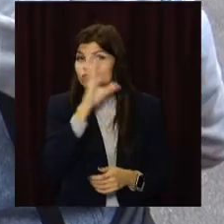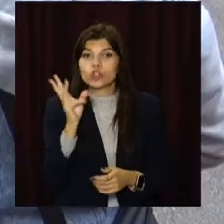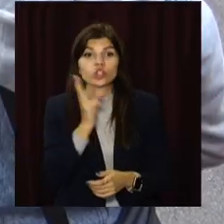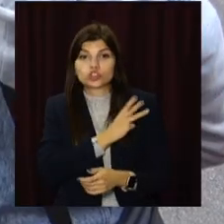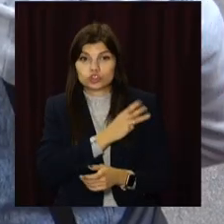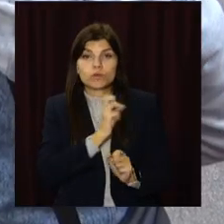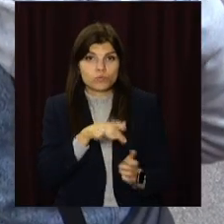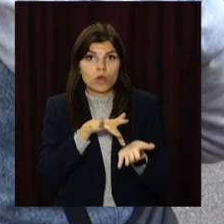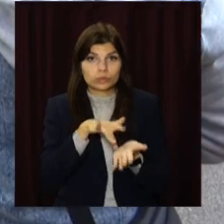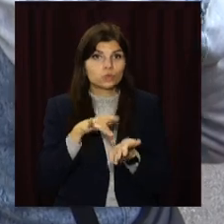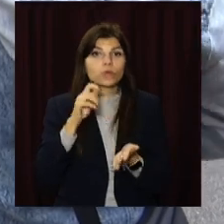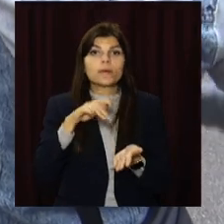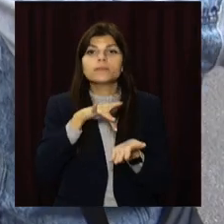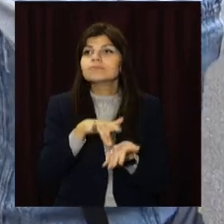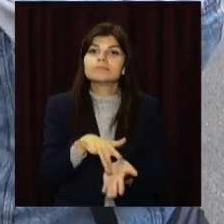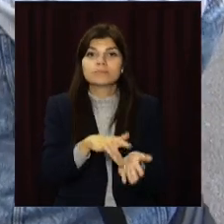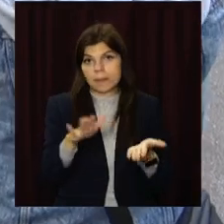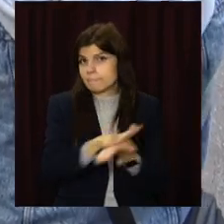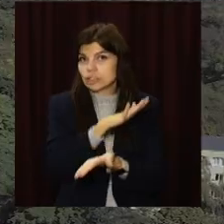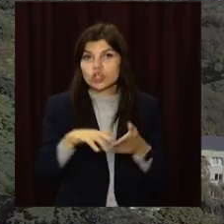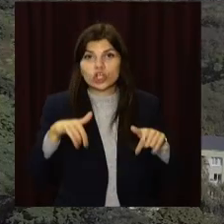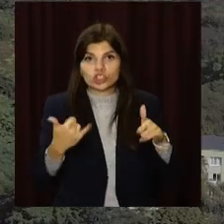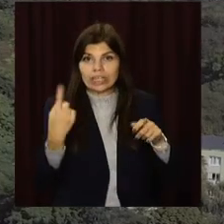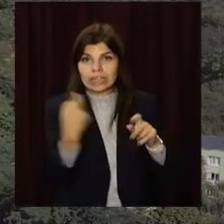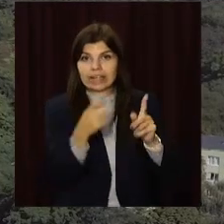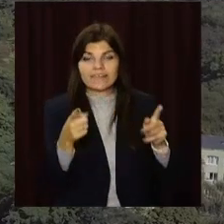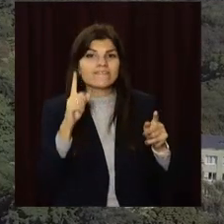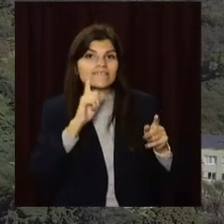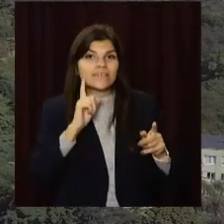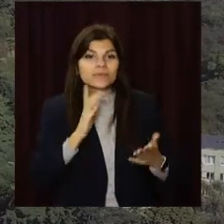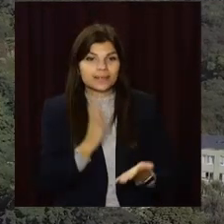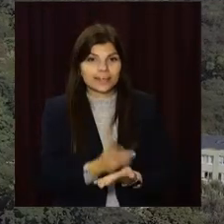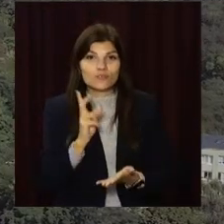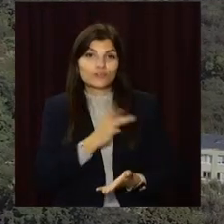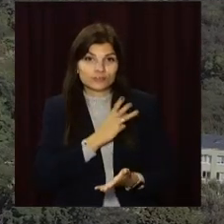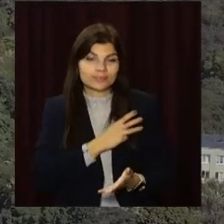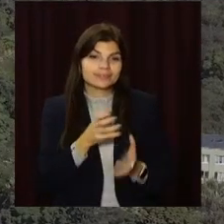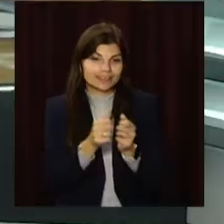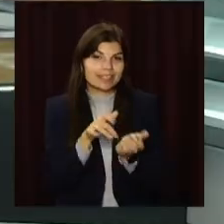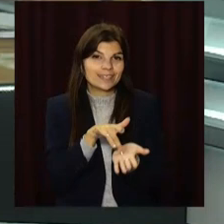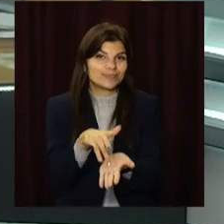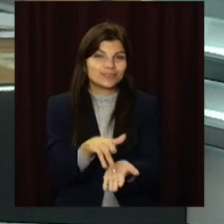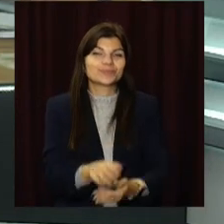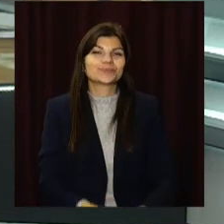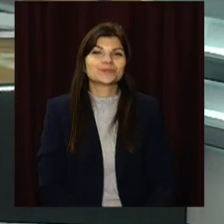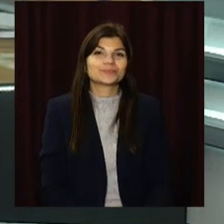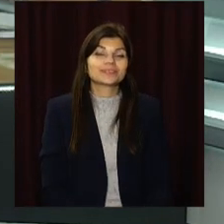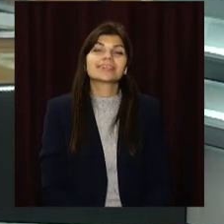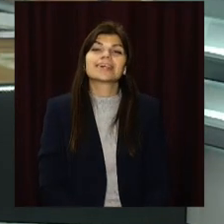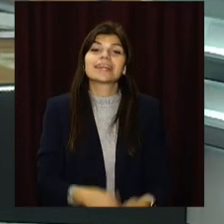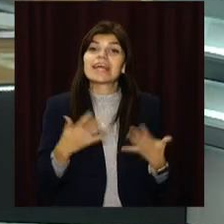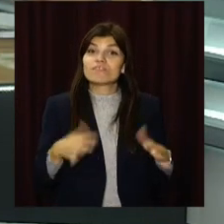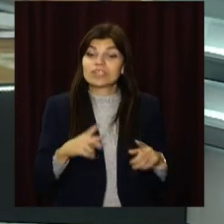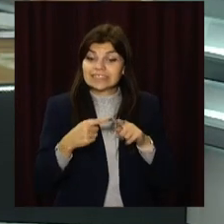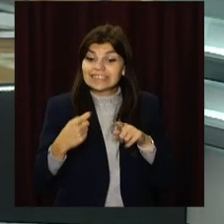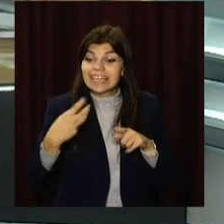може відвідати екскурсії містом. Вони безкоштовні. Марія Требушенко, Володимир Туркулець, Open News, телеканал «Відкритий». І вже за